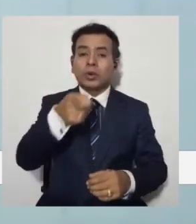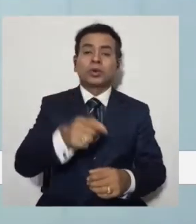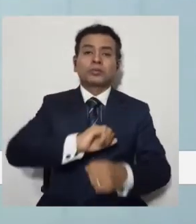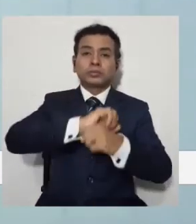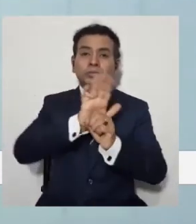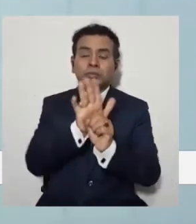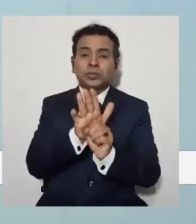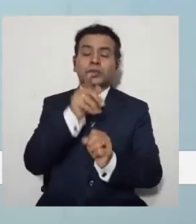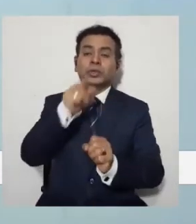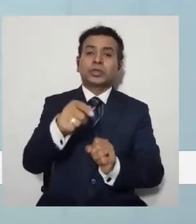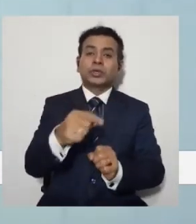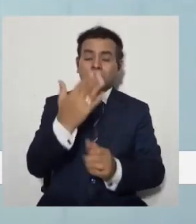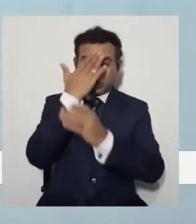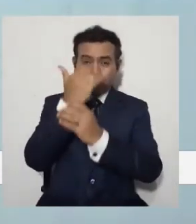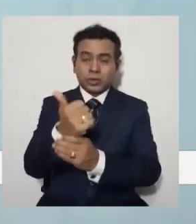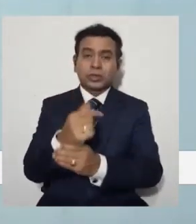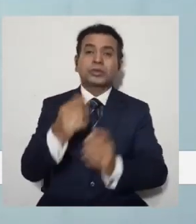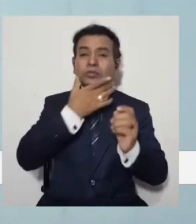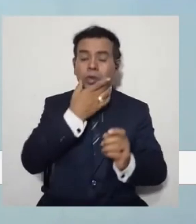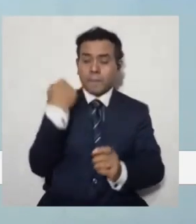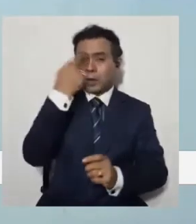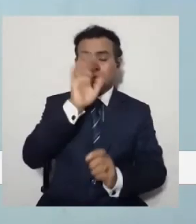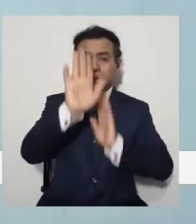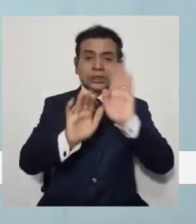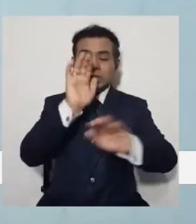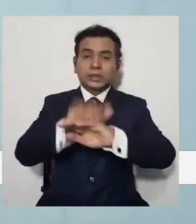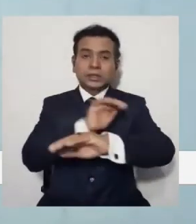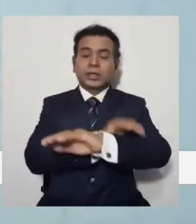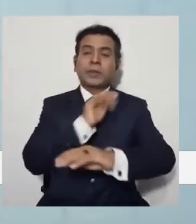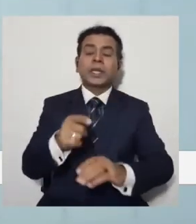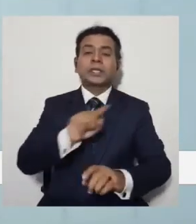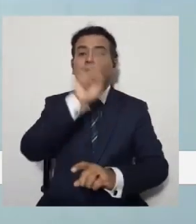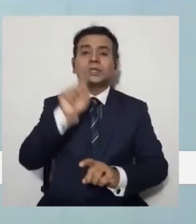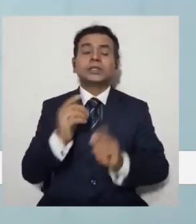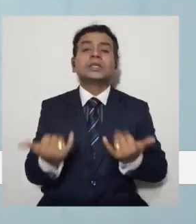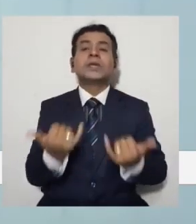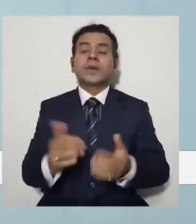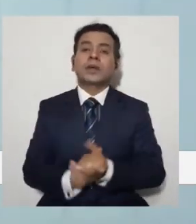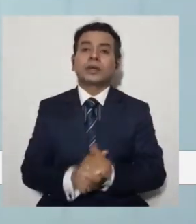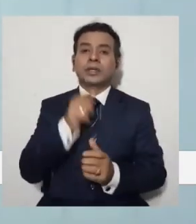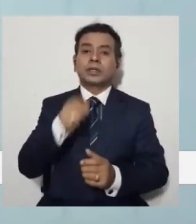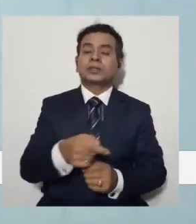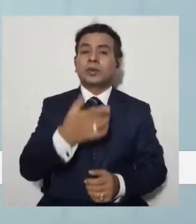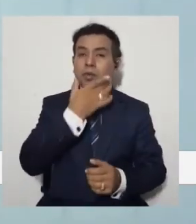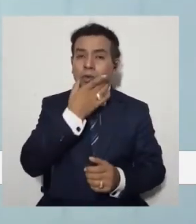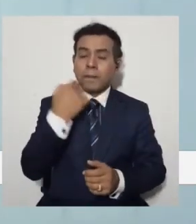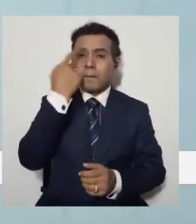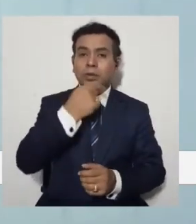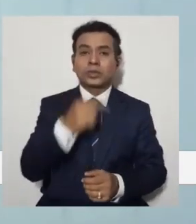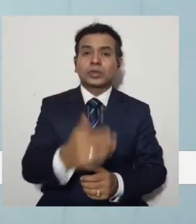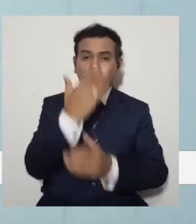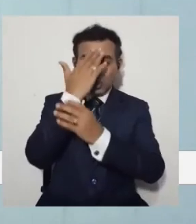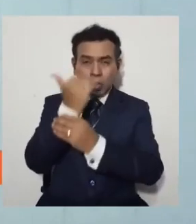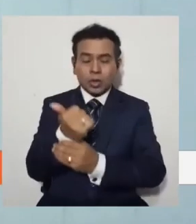এই কোভিড সময়ে আমাদের যাদের কোমরবিডিটি যেমন উচ্চ রক্তচাপ, ডায়াবেটিস, ব্লাড প্রেশার এগুলো আছে তাদের আমরা